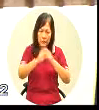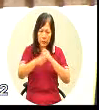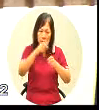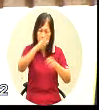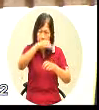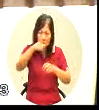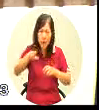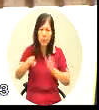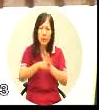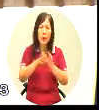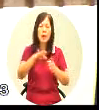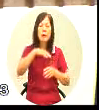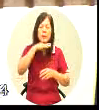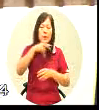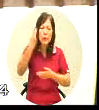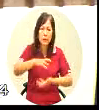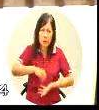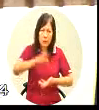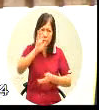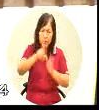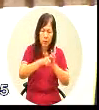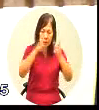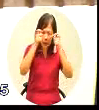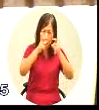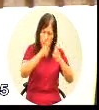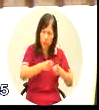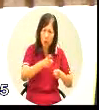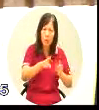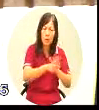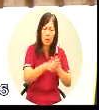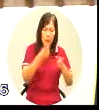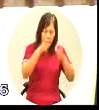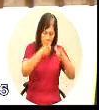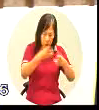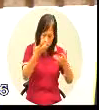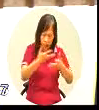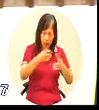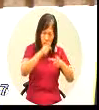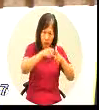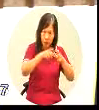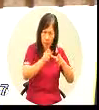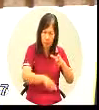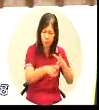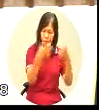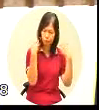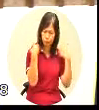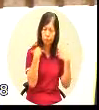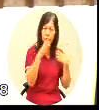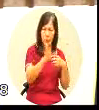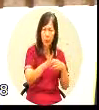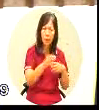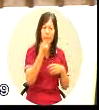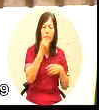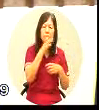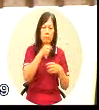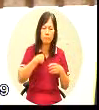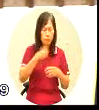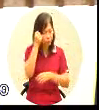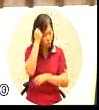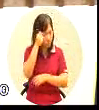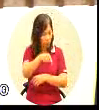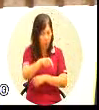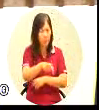还有待会会提到的，其实高雄港虽然是港务公司负责，但是基于住在这里